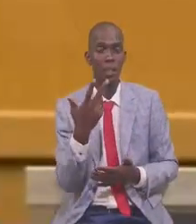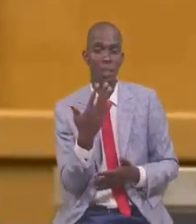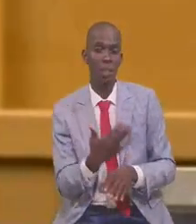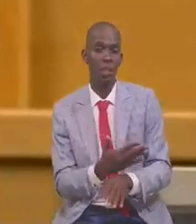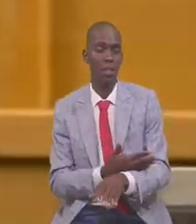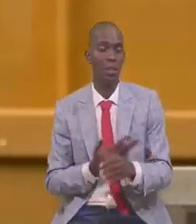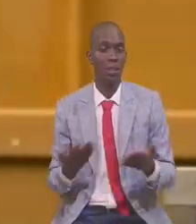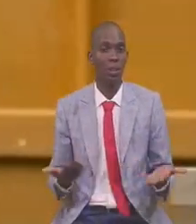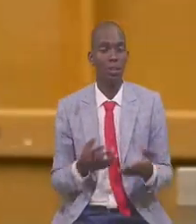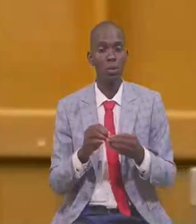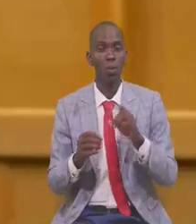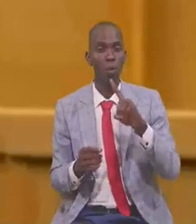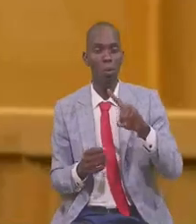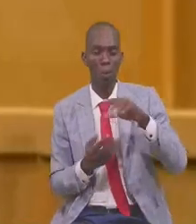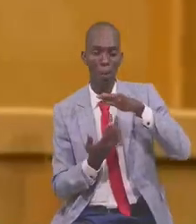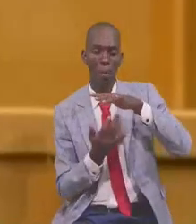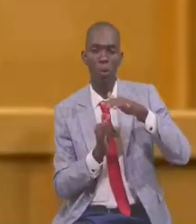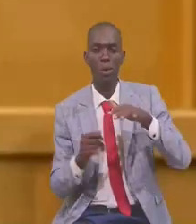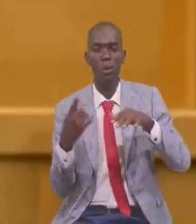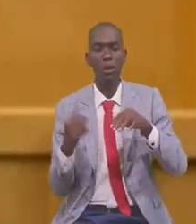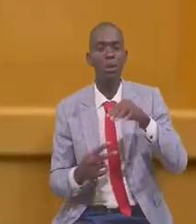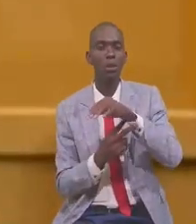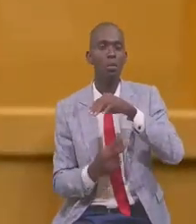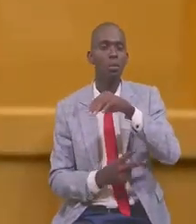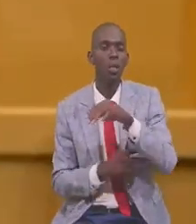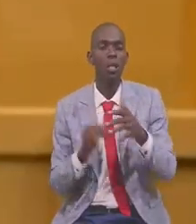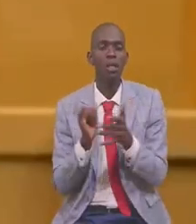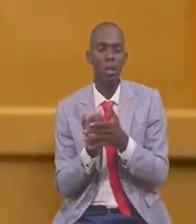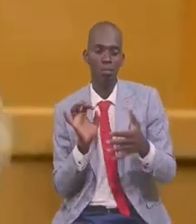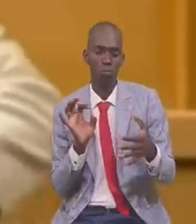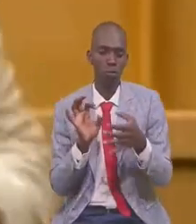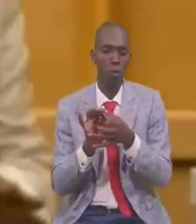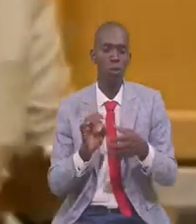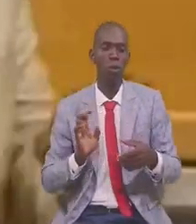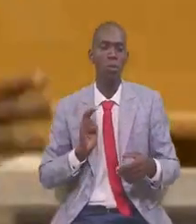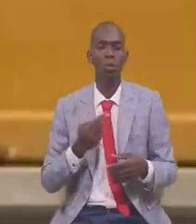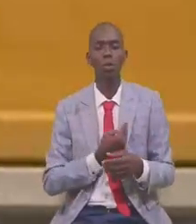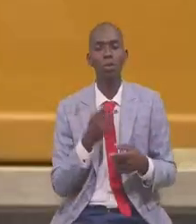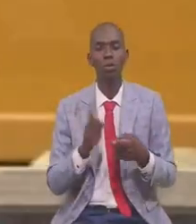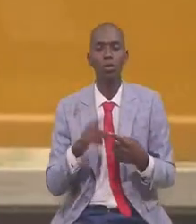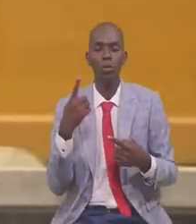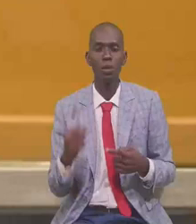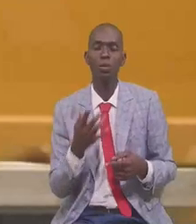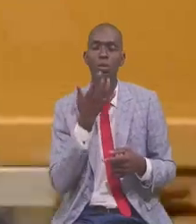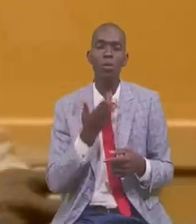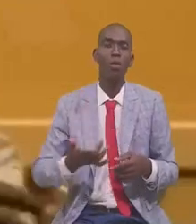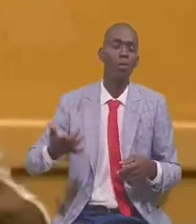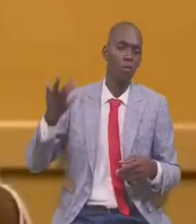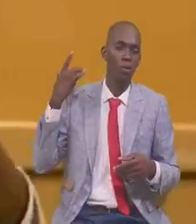voyons brûler les ponts qui nous connectent aux encombrements du